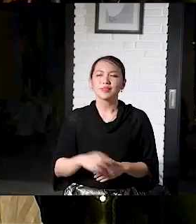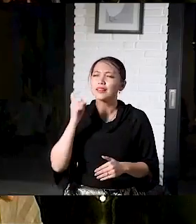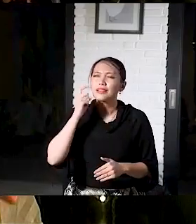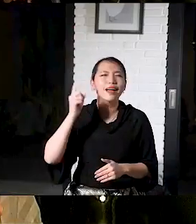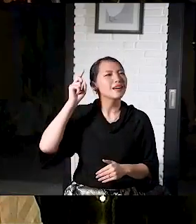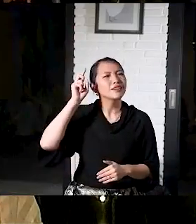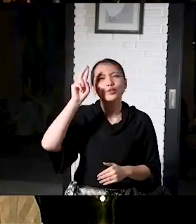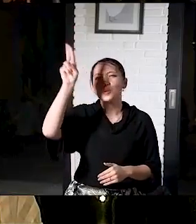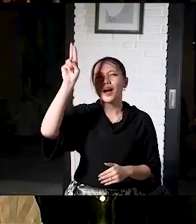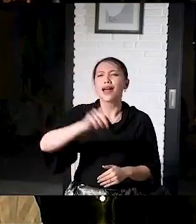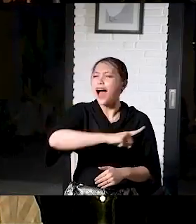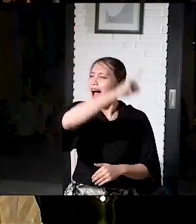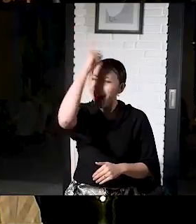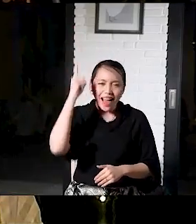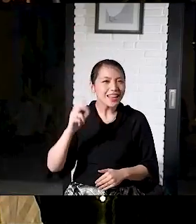让我们现在去赞美神